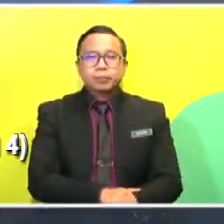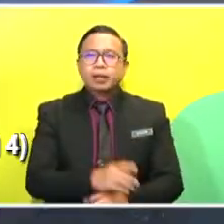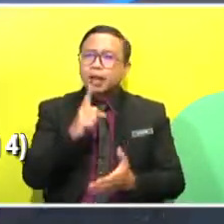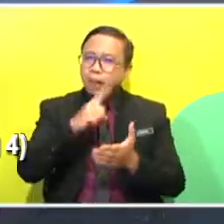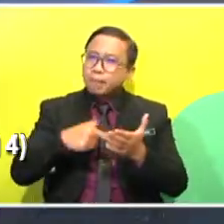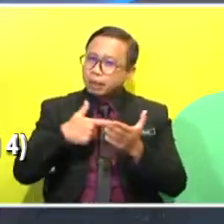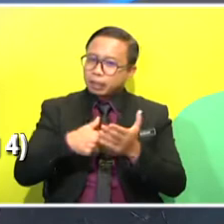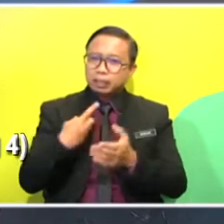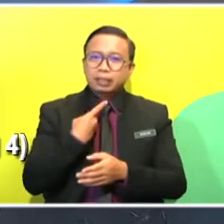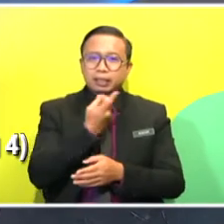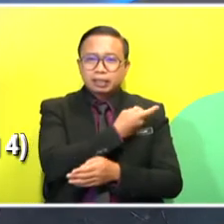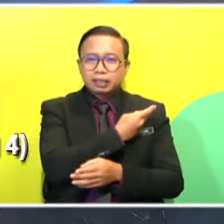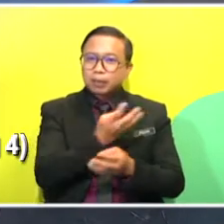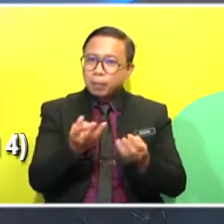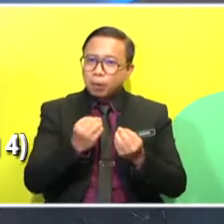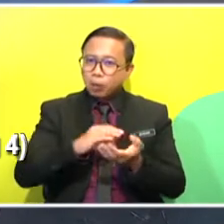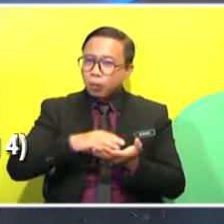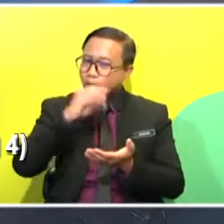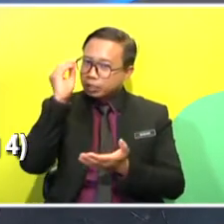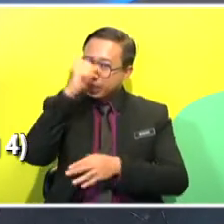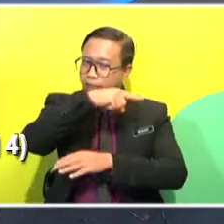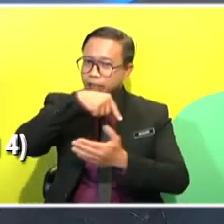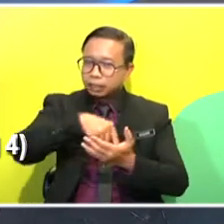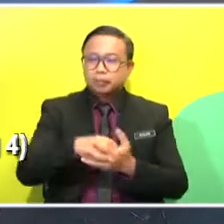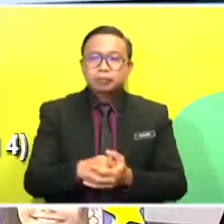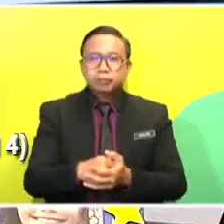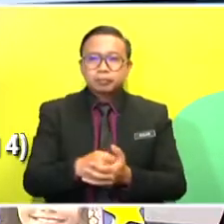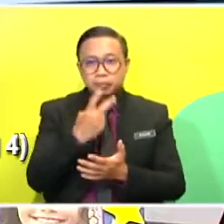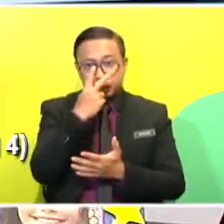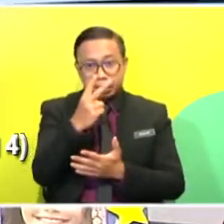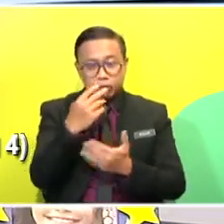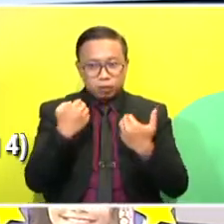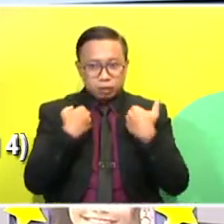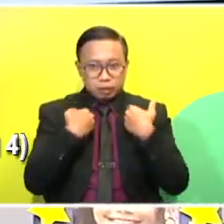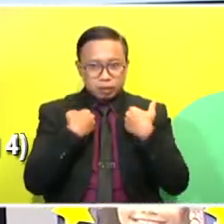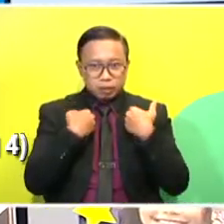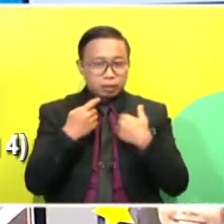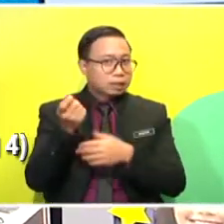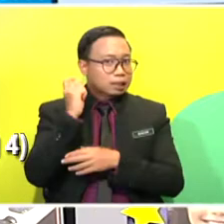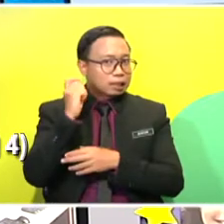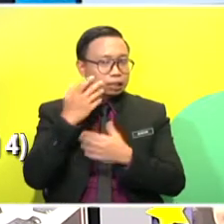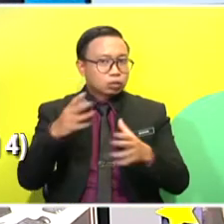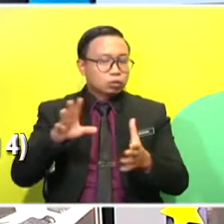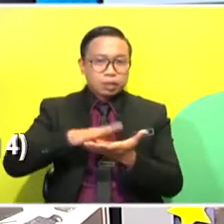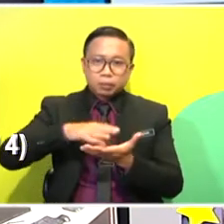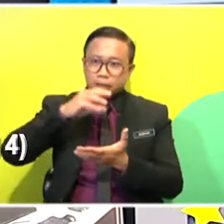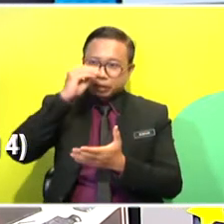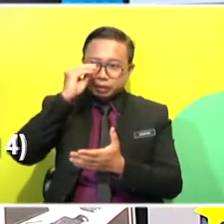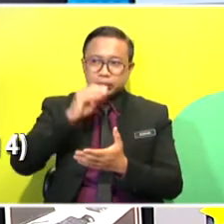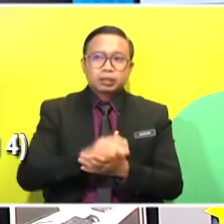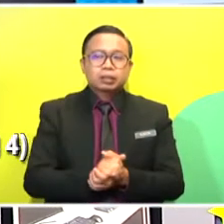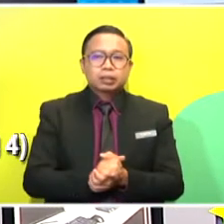apa lagi yang kita ada di sini hari ini cikgu? Okay, baik, ada di depan ini adalah daripada apa yang kita belajar pada pagi ini, iaitu